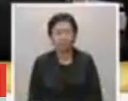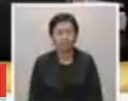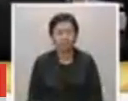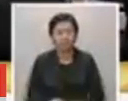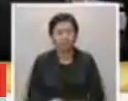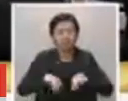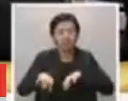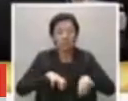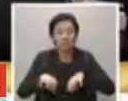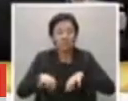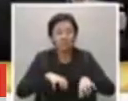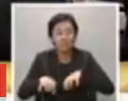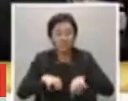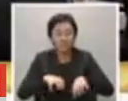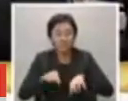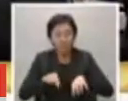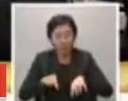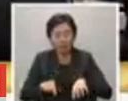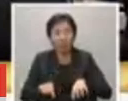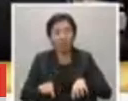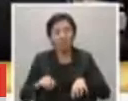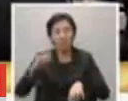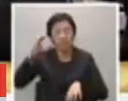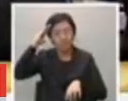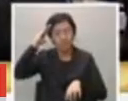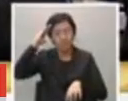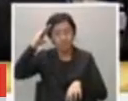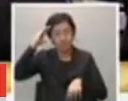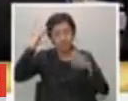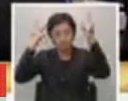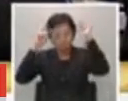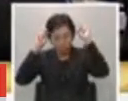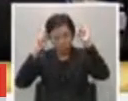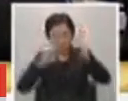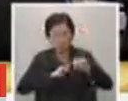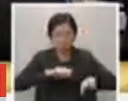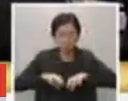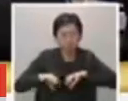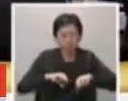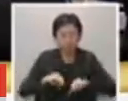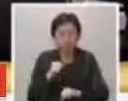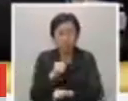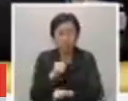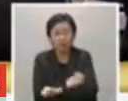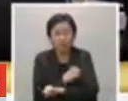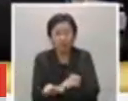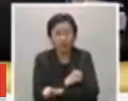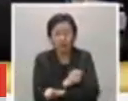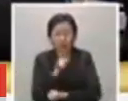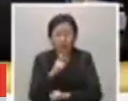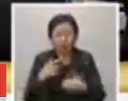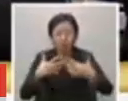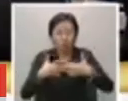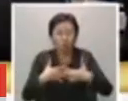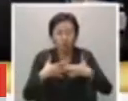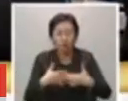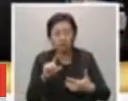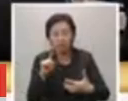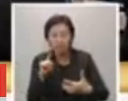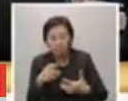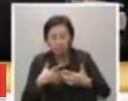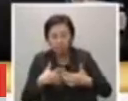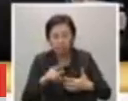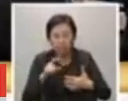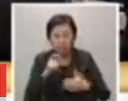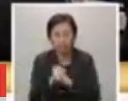ารยังเป็นภายใต้พลเอกประยุทธ์จันทร์โอชาเนี่ยสุดท้ายถ้าภาคแรงงานไปไม่ไหวโรงงานไปไม่ได้